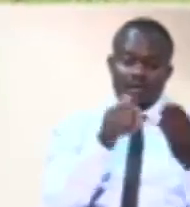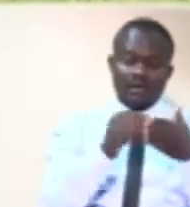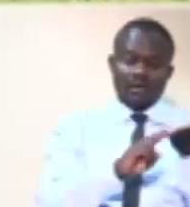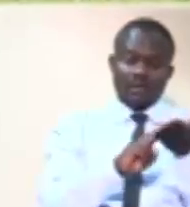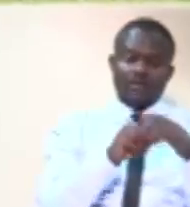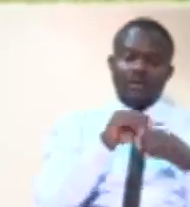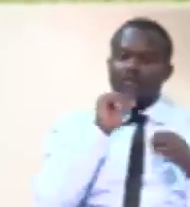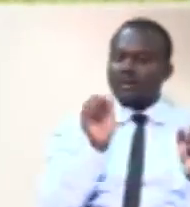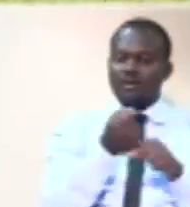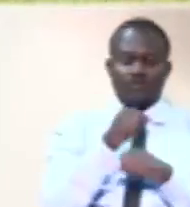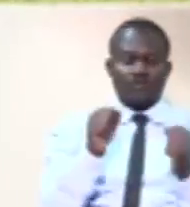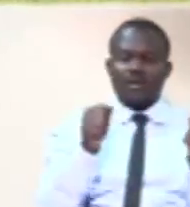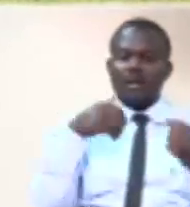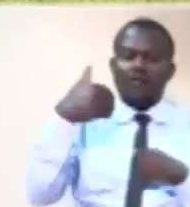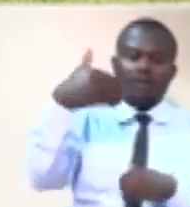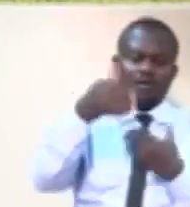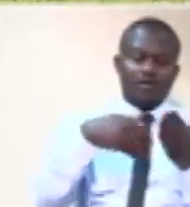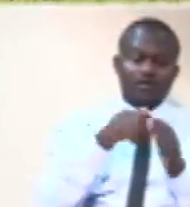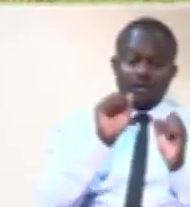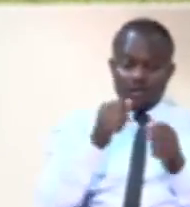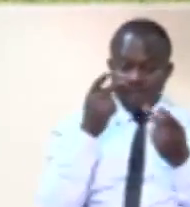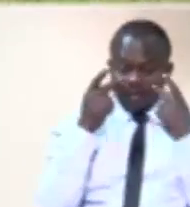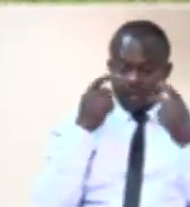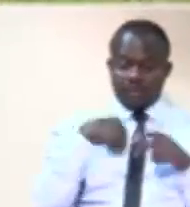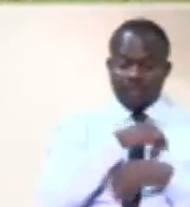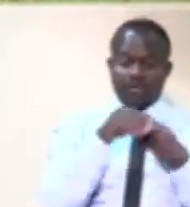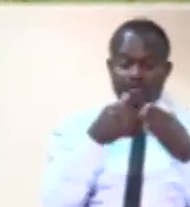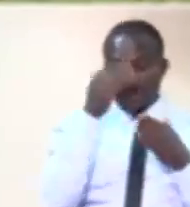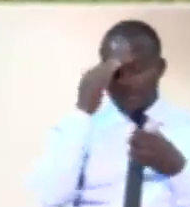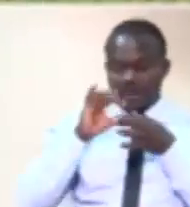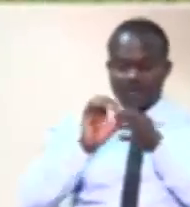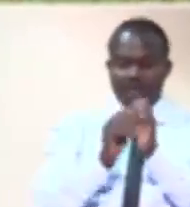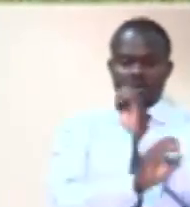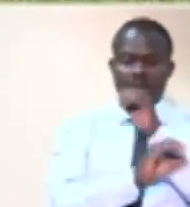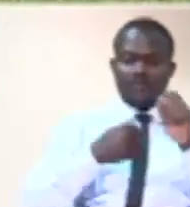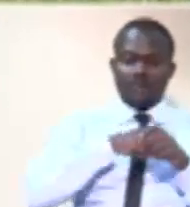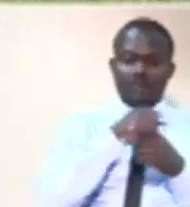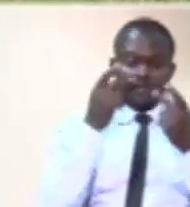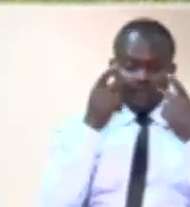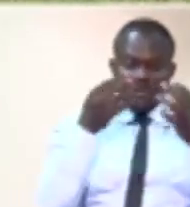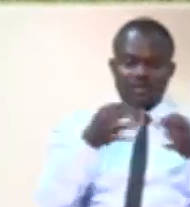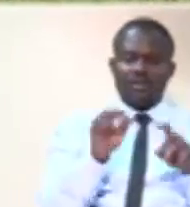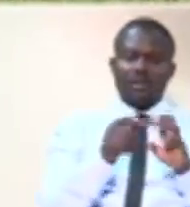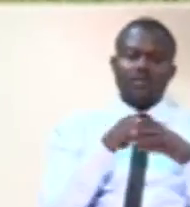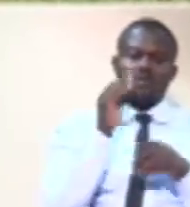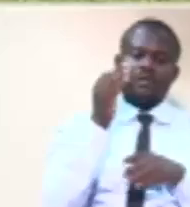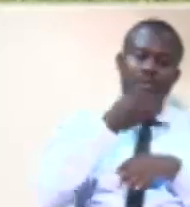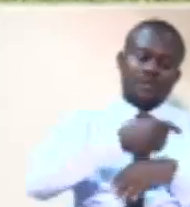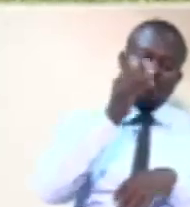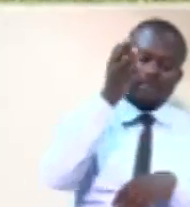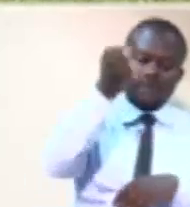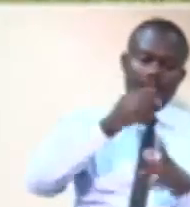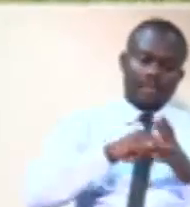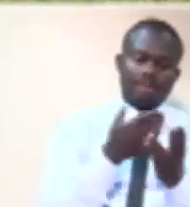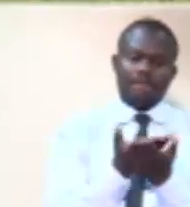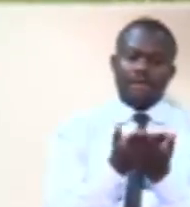urayakoresha, ntabwo amahirwe ahoraho. Dushobora kuba turi kuzibona wenda ku bufatanye n'igihugu cyacu tukazibonera ubuntu, ariko mu minsi iri imbere wenda tugatangira